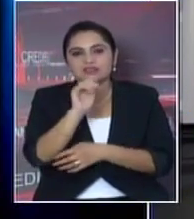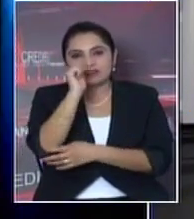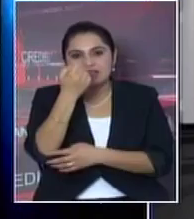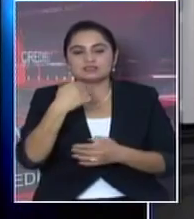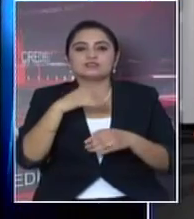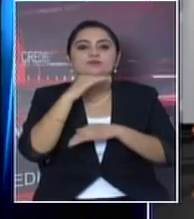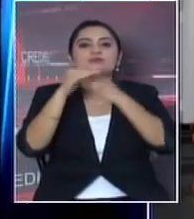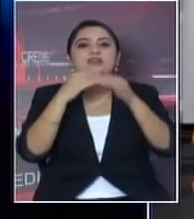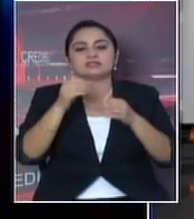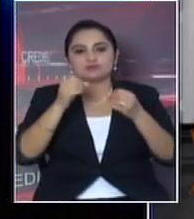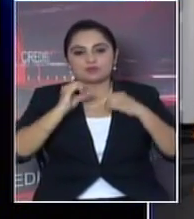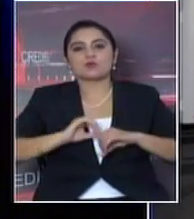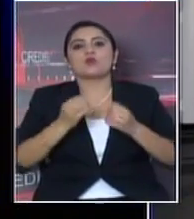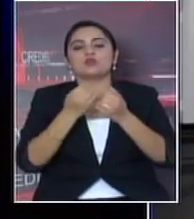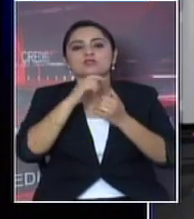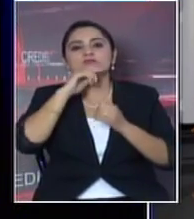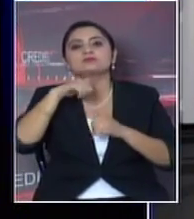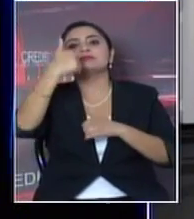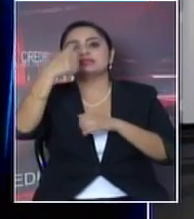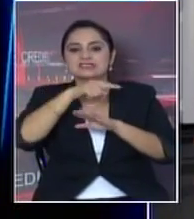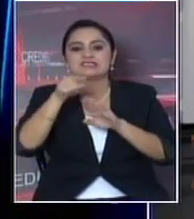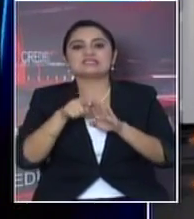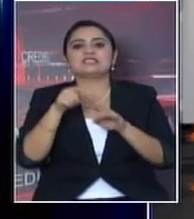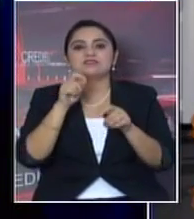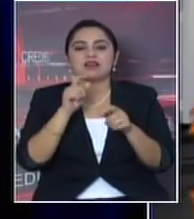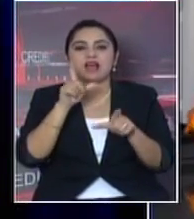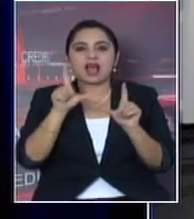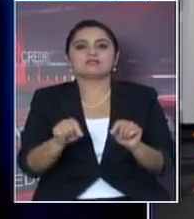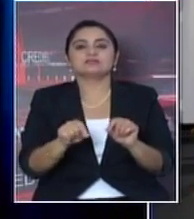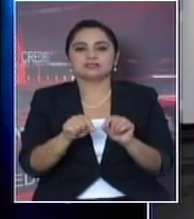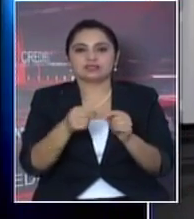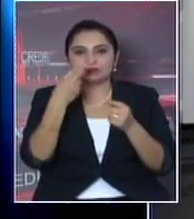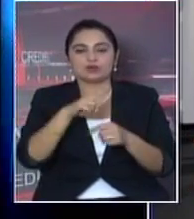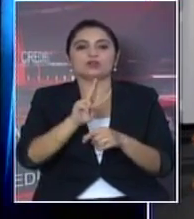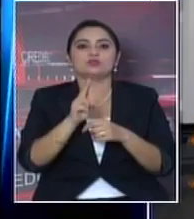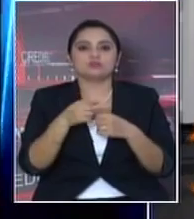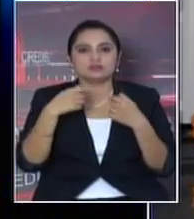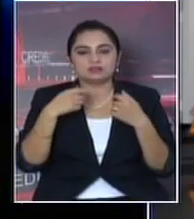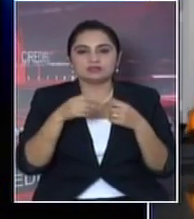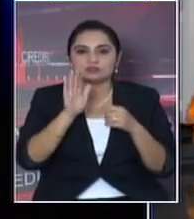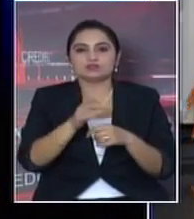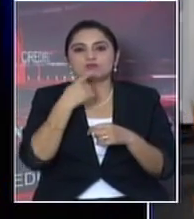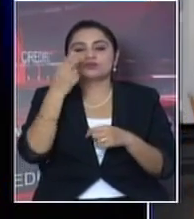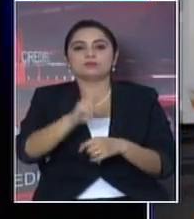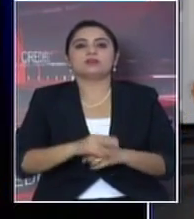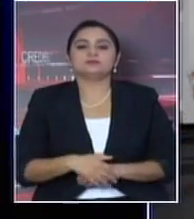विकासमा परिचालन गर्न दीर्घकालीन नीतिको आवश्यकता आफूलाई महसुस भएको बताउनु भयो।